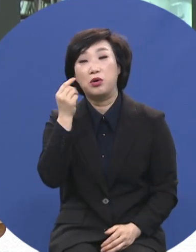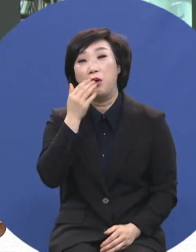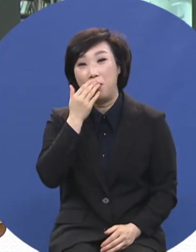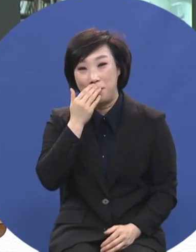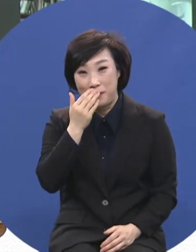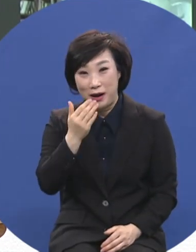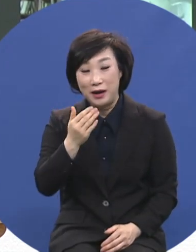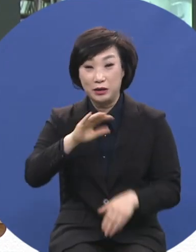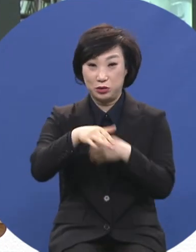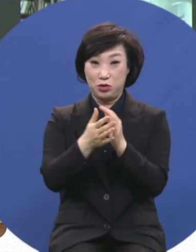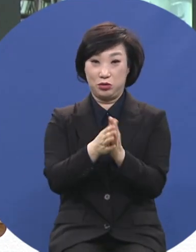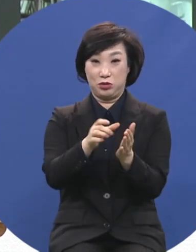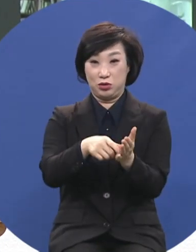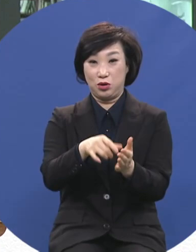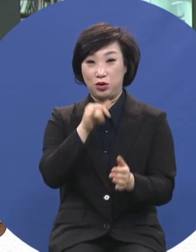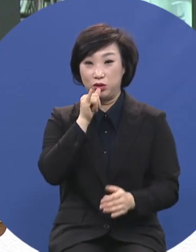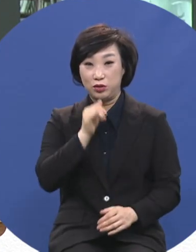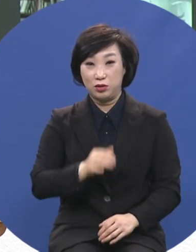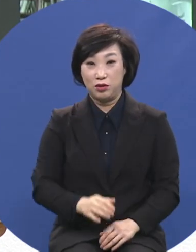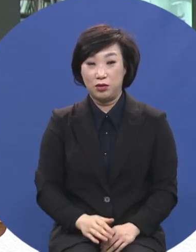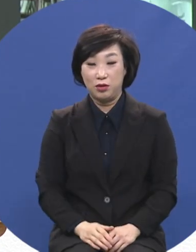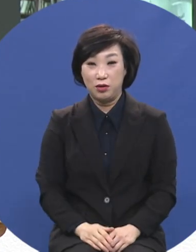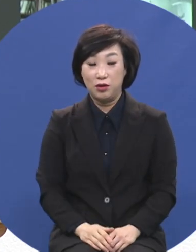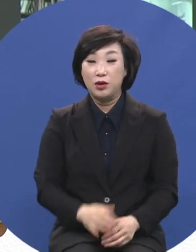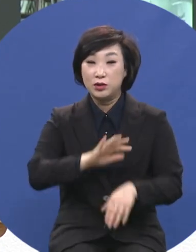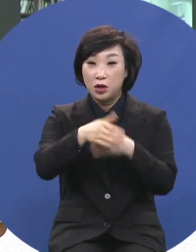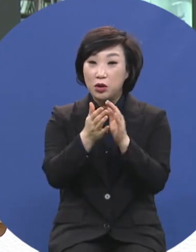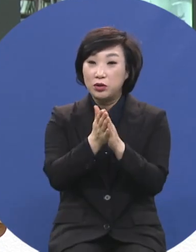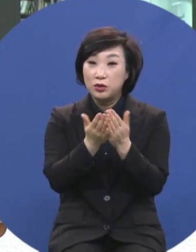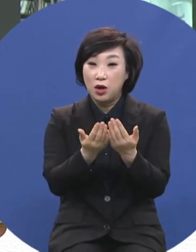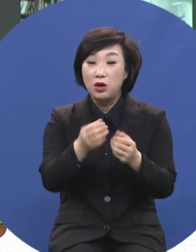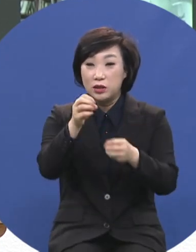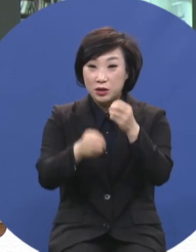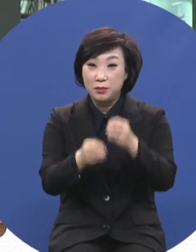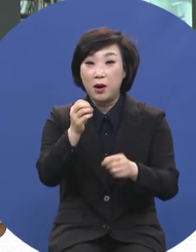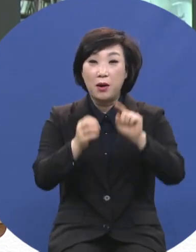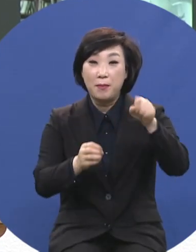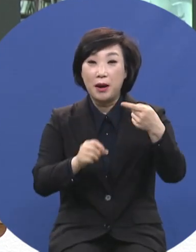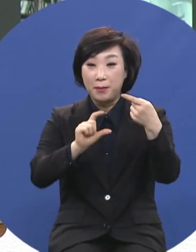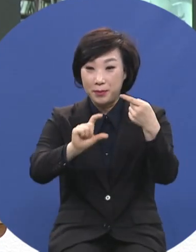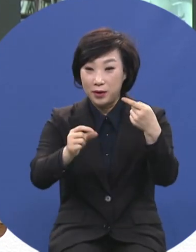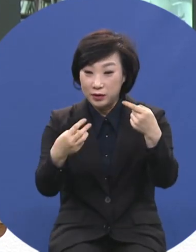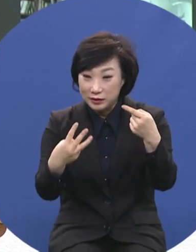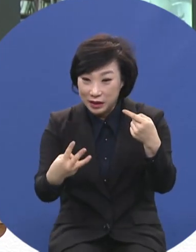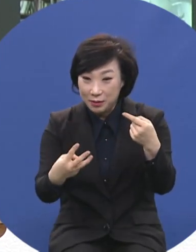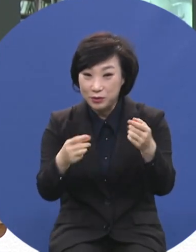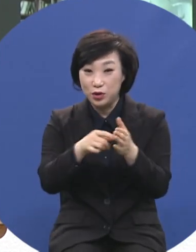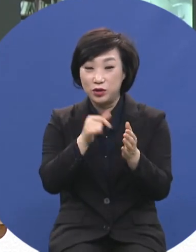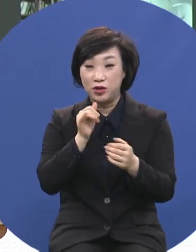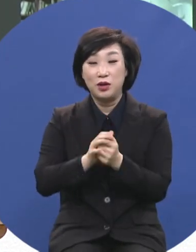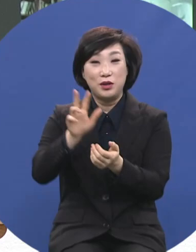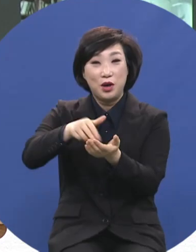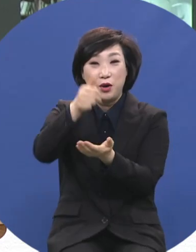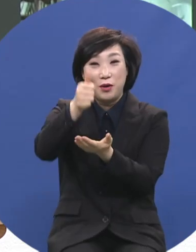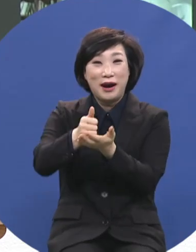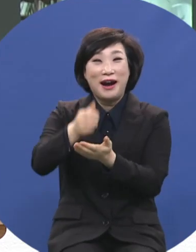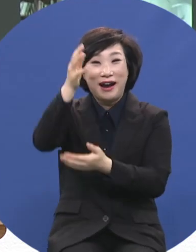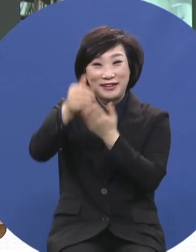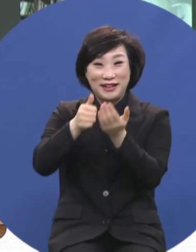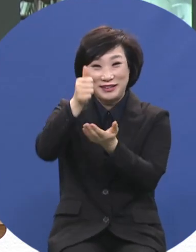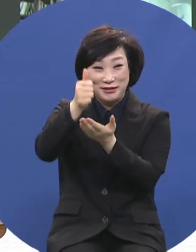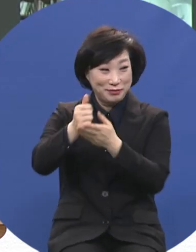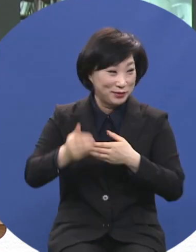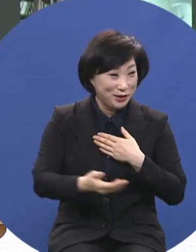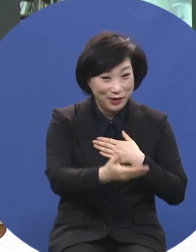있다고 성경은 말하고 있어요. 시편 100편 3절에 여호와 우리 하나님이신